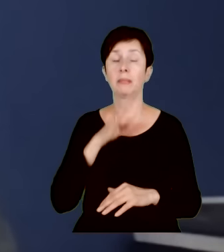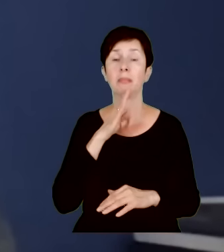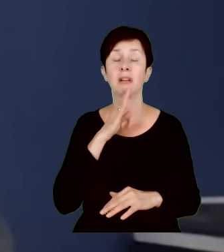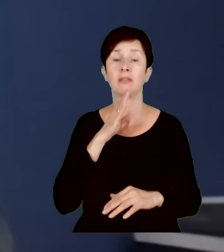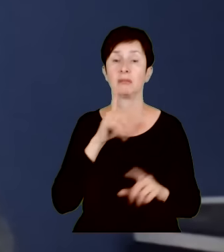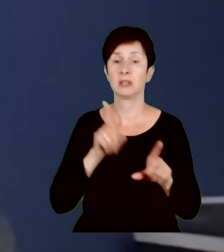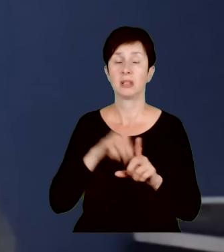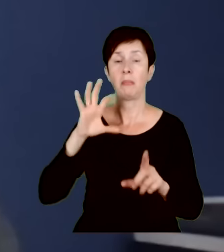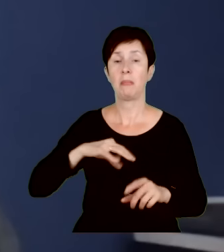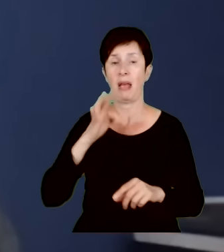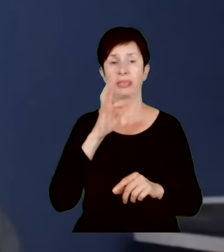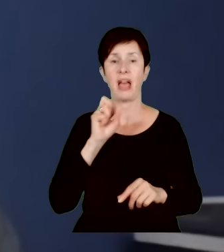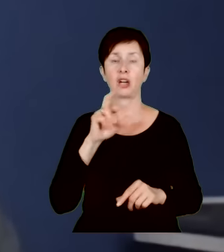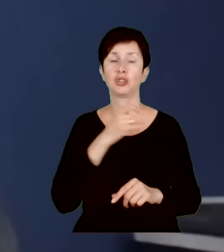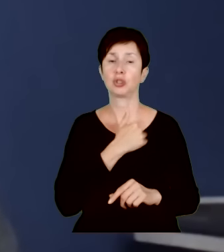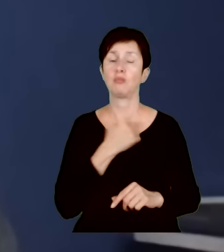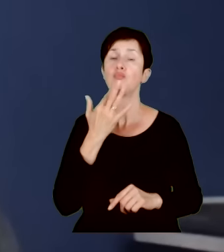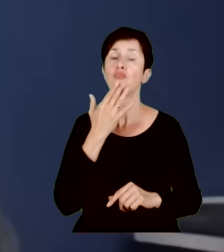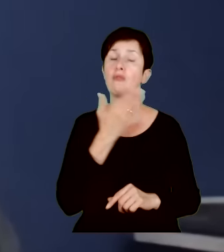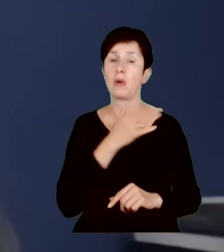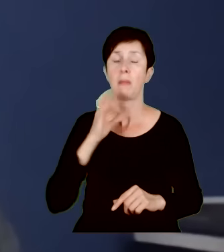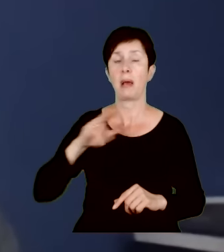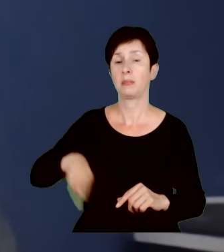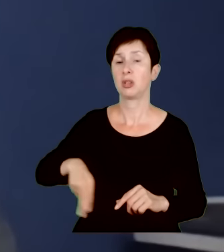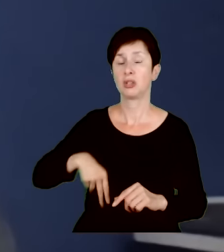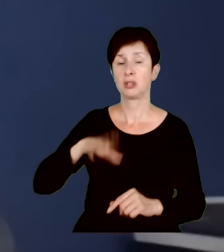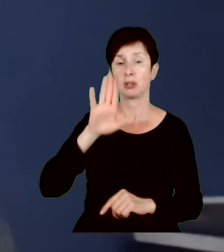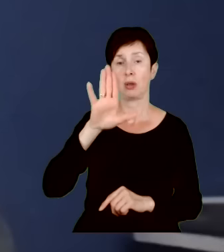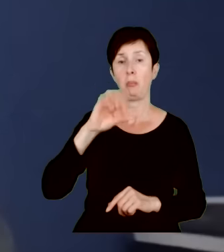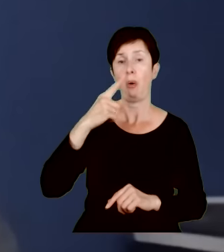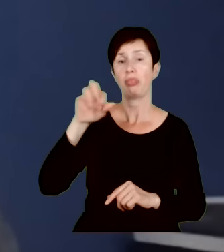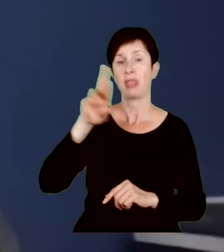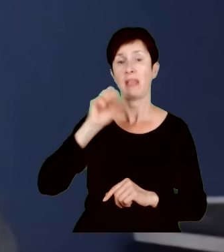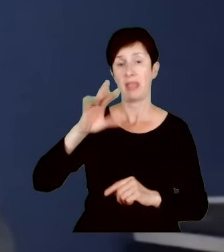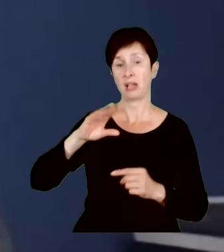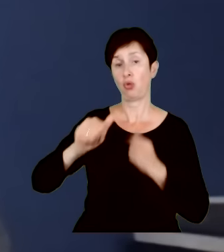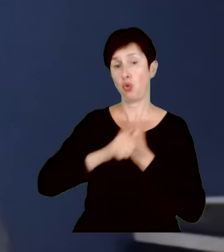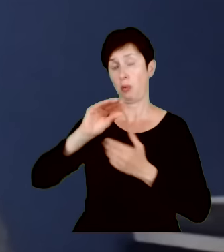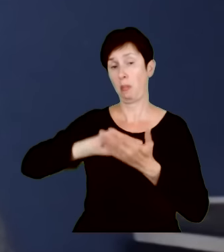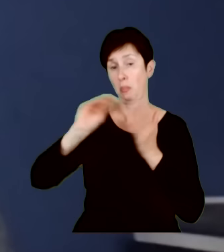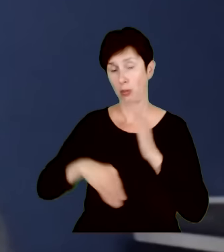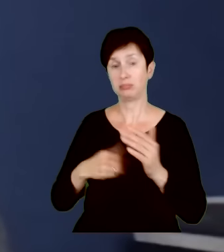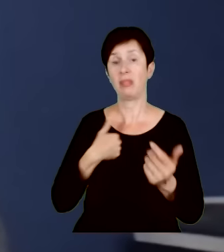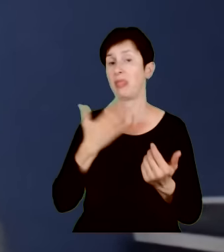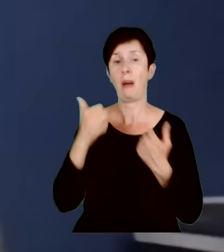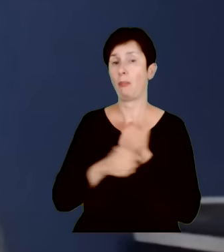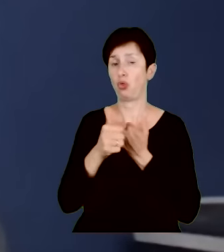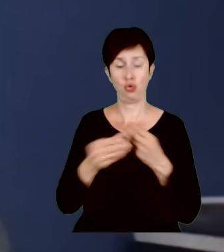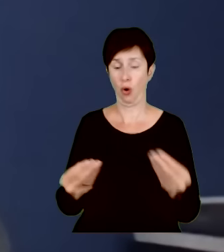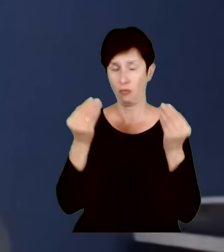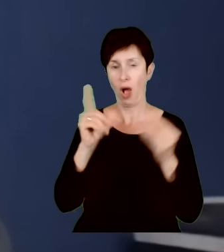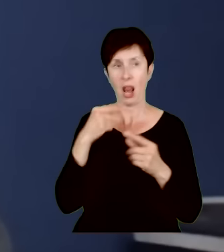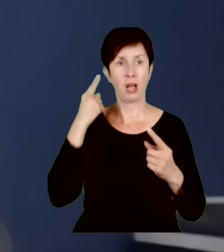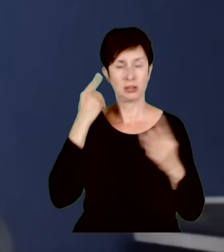Karczyński powiedział pan minister Bodnar takie dokumenty podpisał na razie nie mamy na to dowodów natomiast to dzisiejsze spotkanie